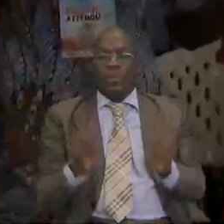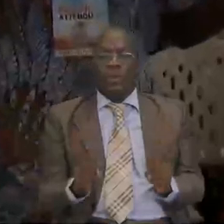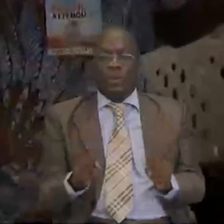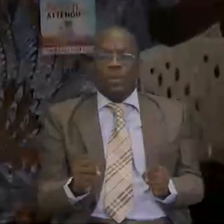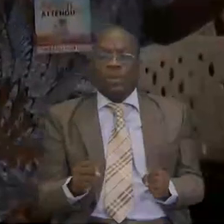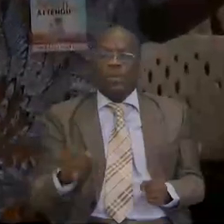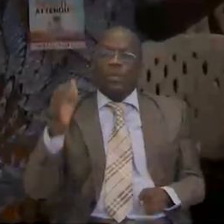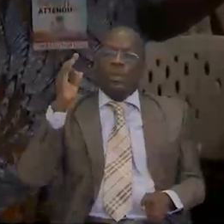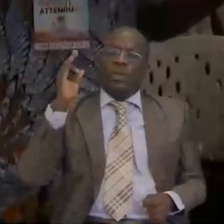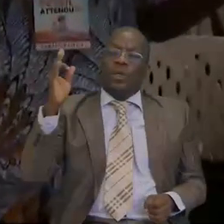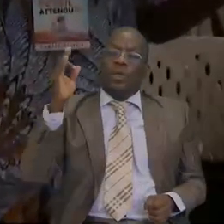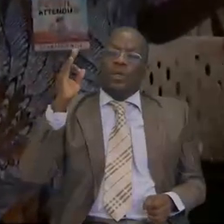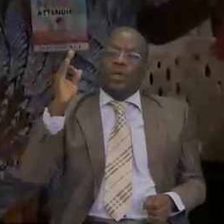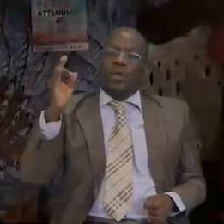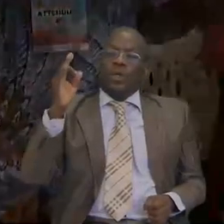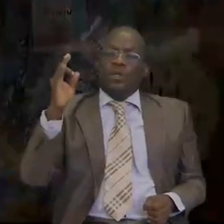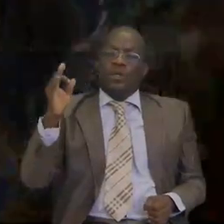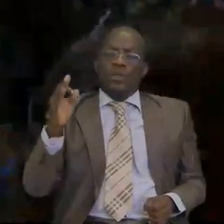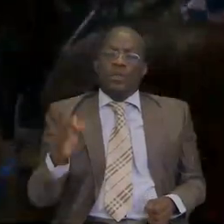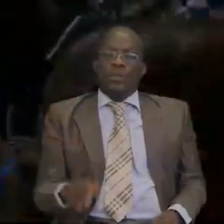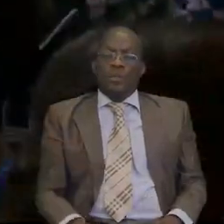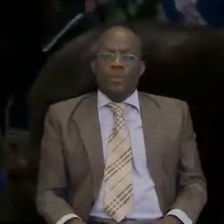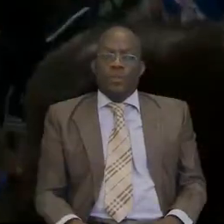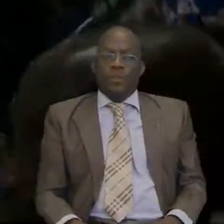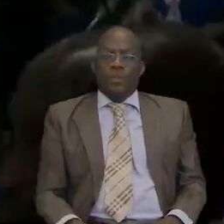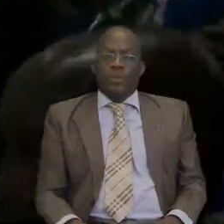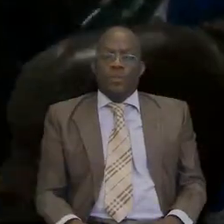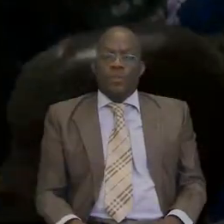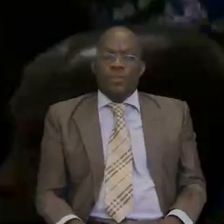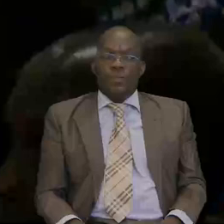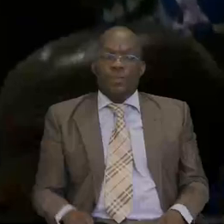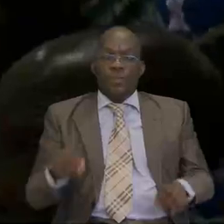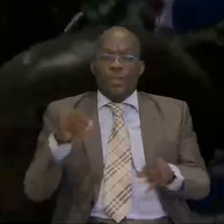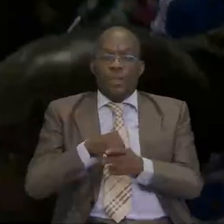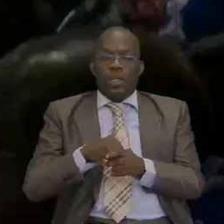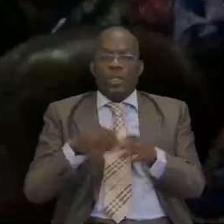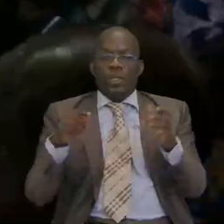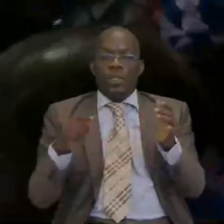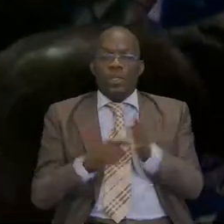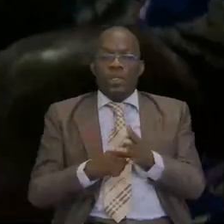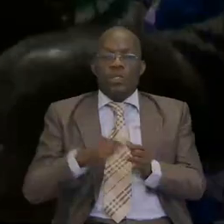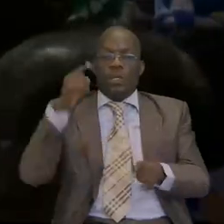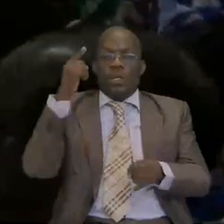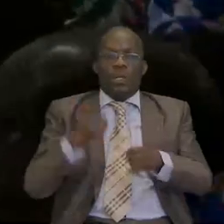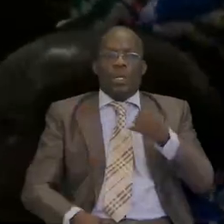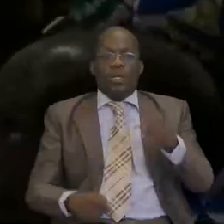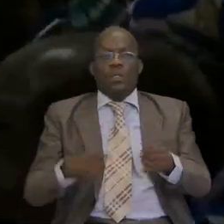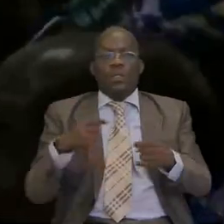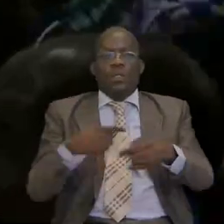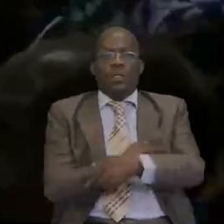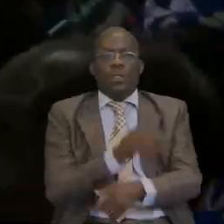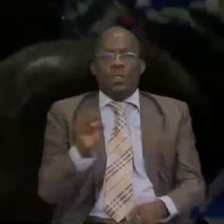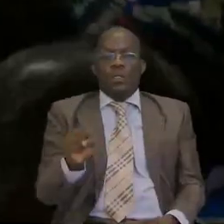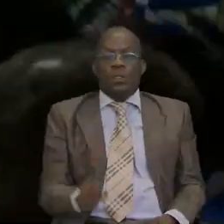La puissance de l'évangélisation dans ces derniers jours.